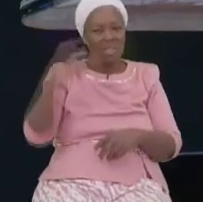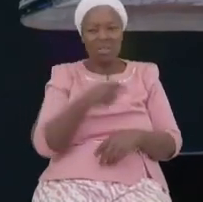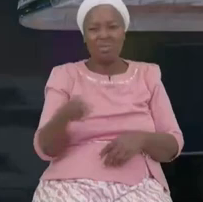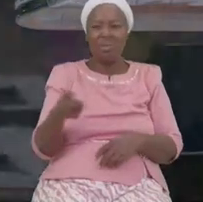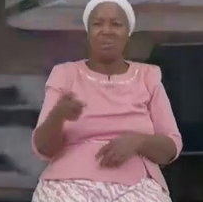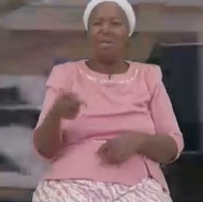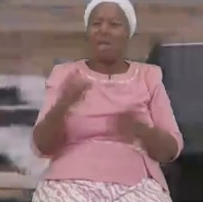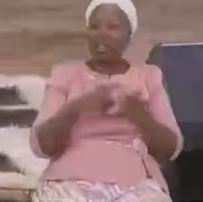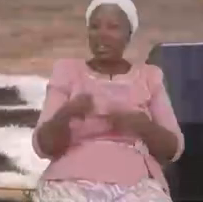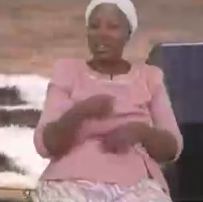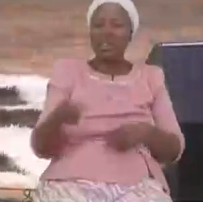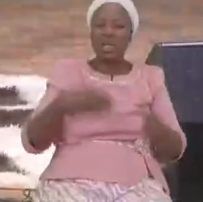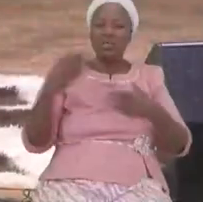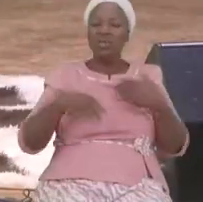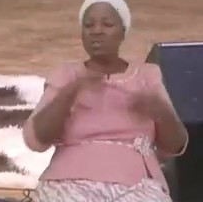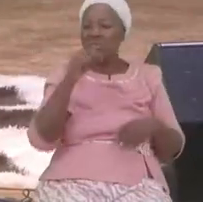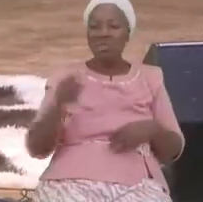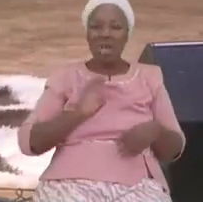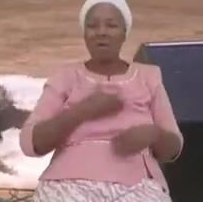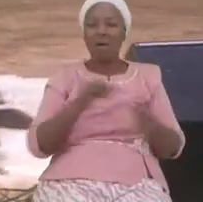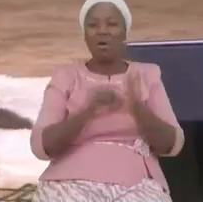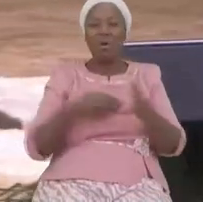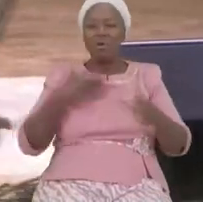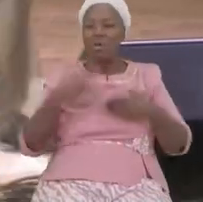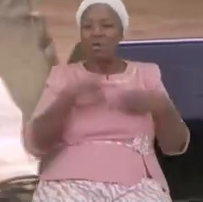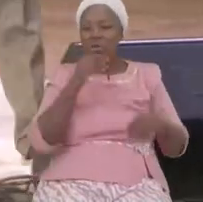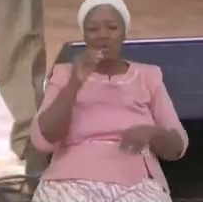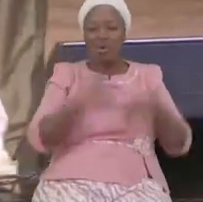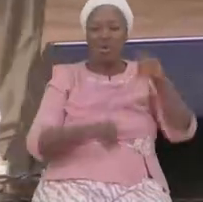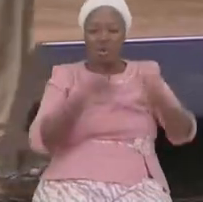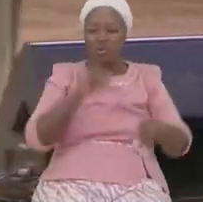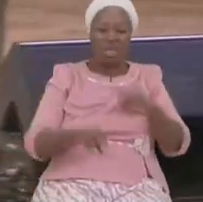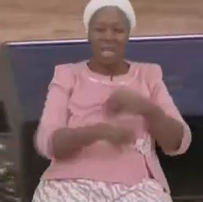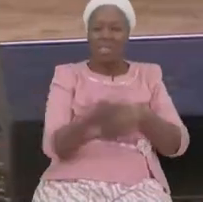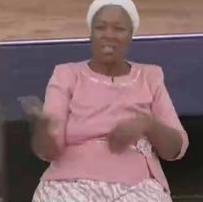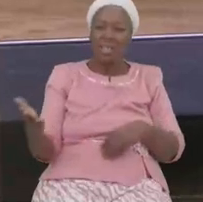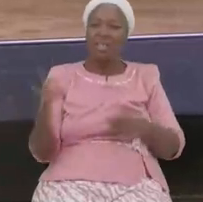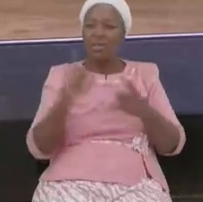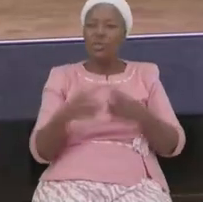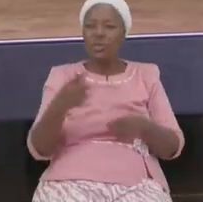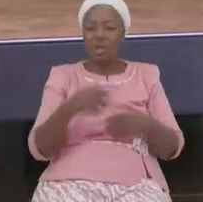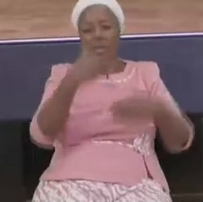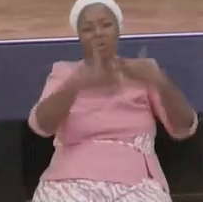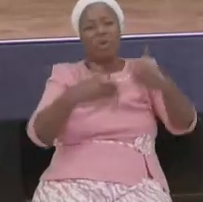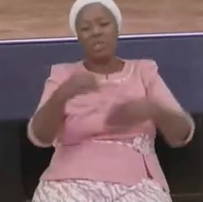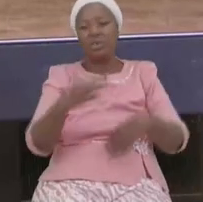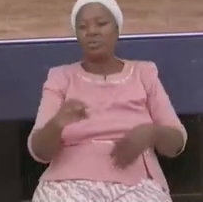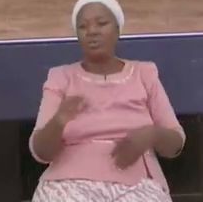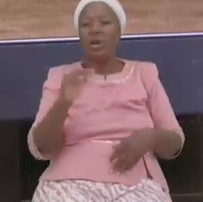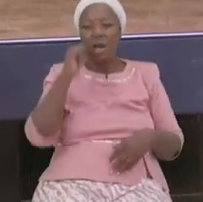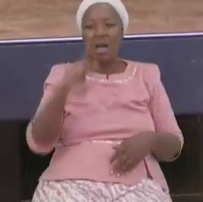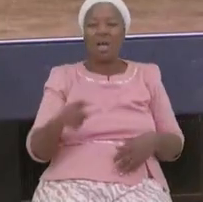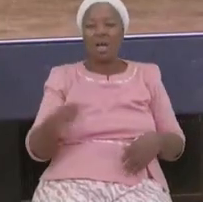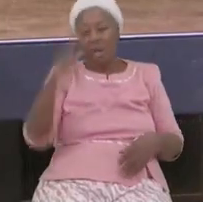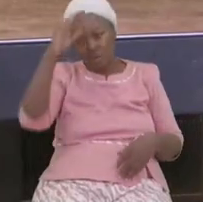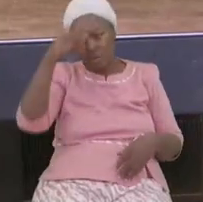Leur joie n'est pas notre joie. Et ne contribuons rien du tout au progrès de sa vie.